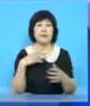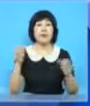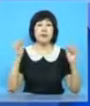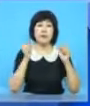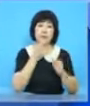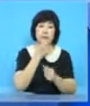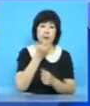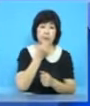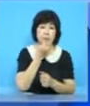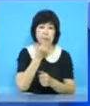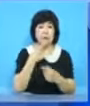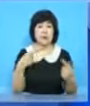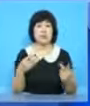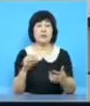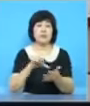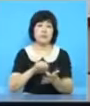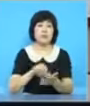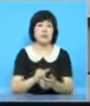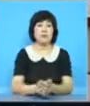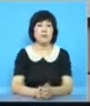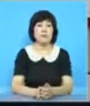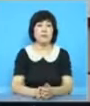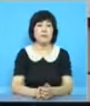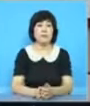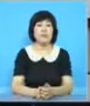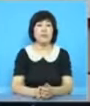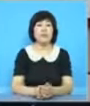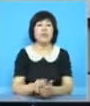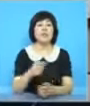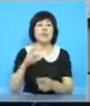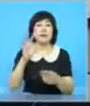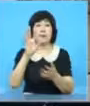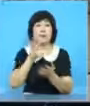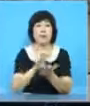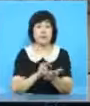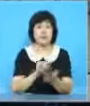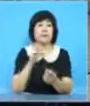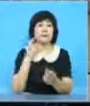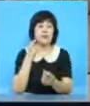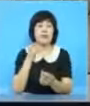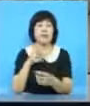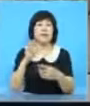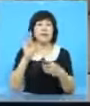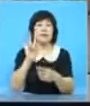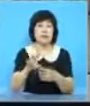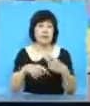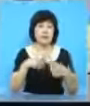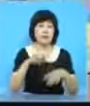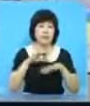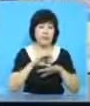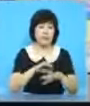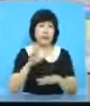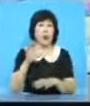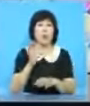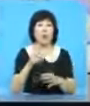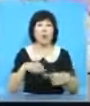спорттық ойындарға қатысты. Сенбі сайын өтетін дәстүрлі шараны бұл жолы новый ауылдық округінің тұрғындары ұйымдастырды. Киіз